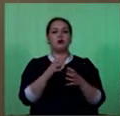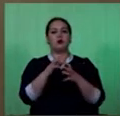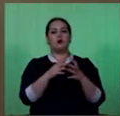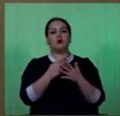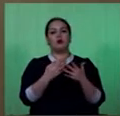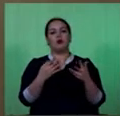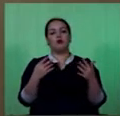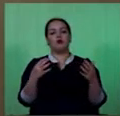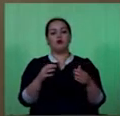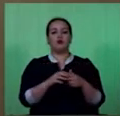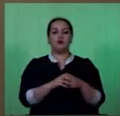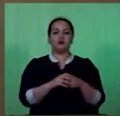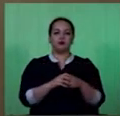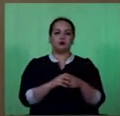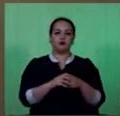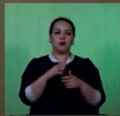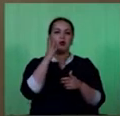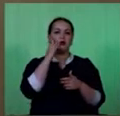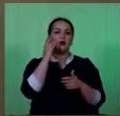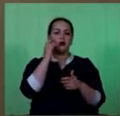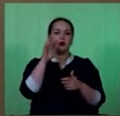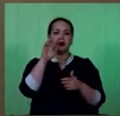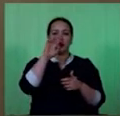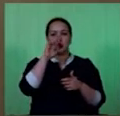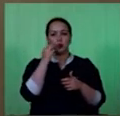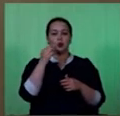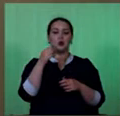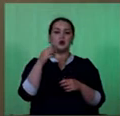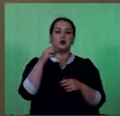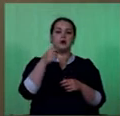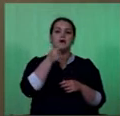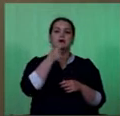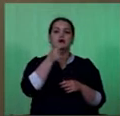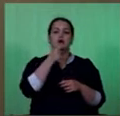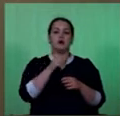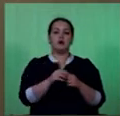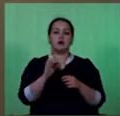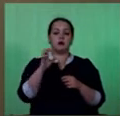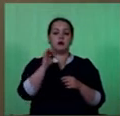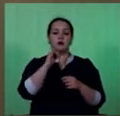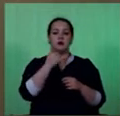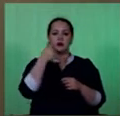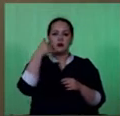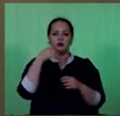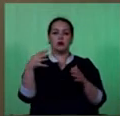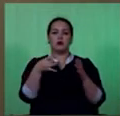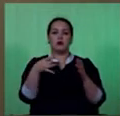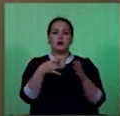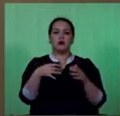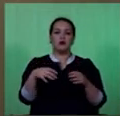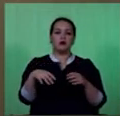яблоки груши виноград с дэни арбузы д все